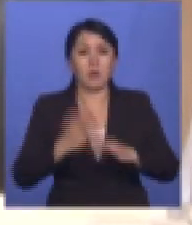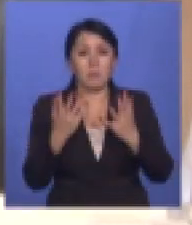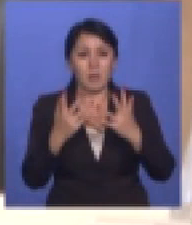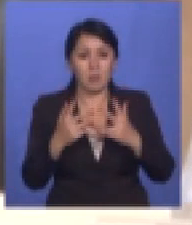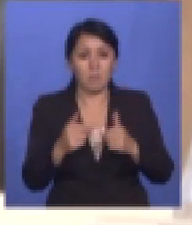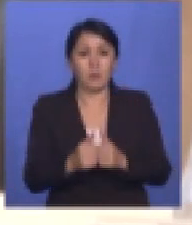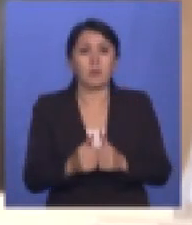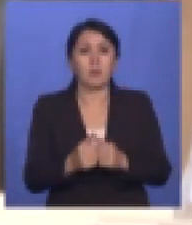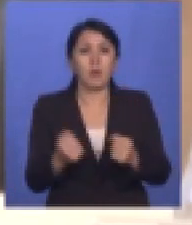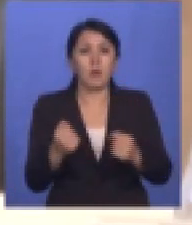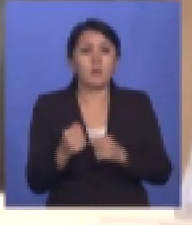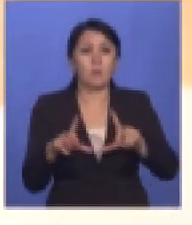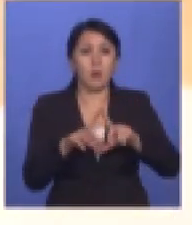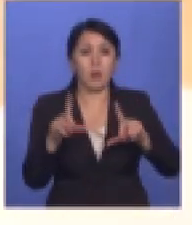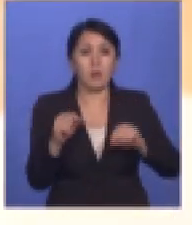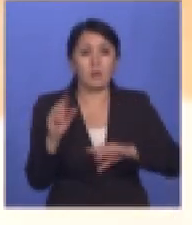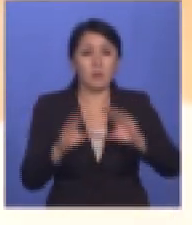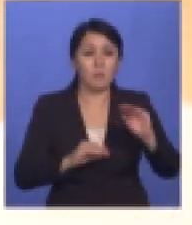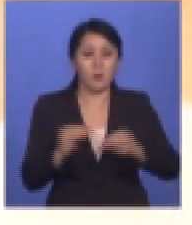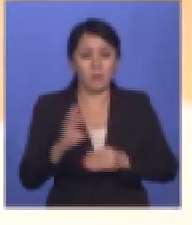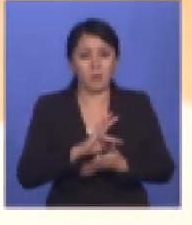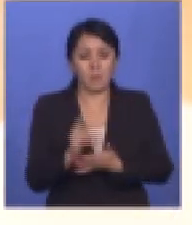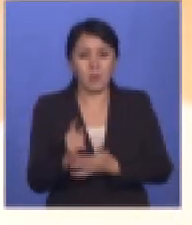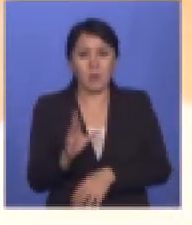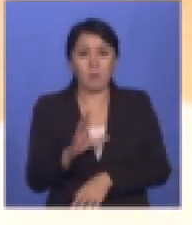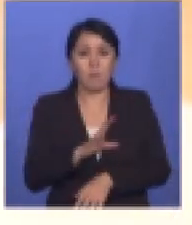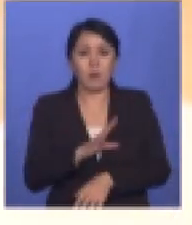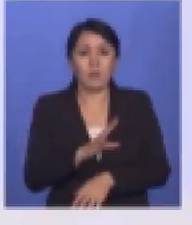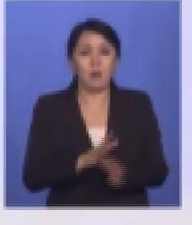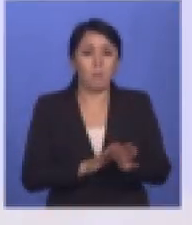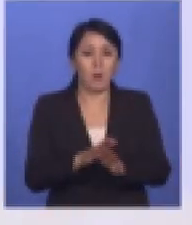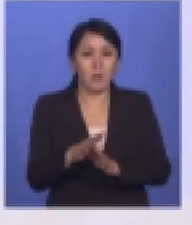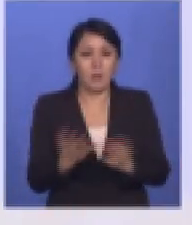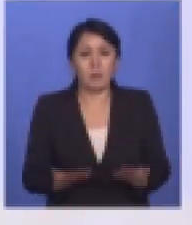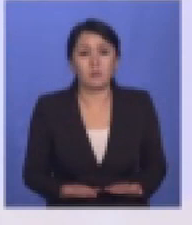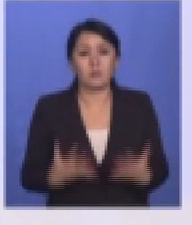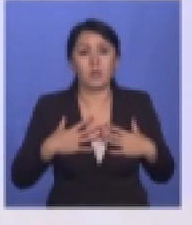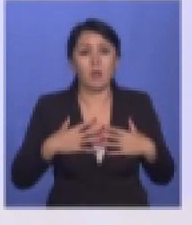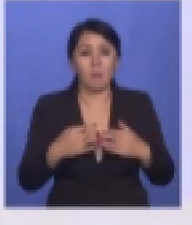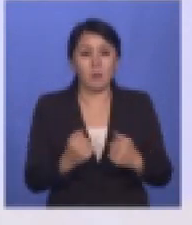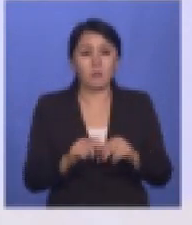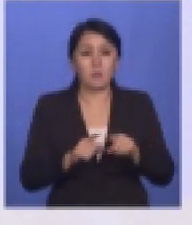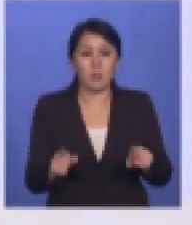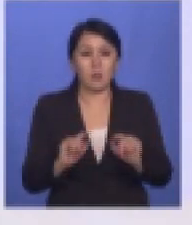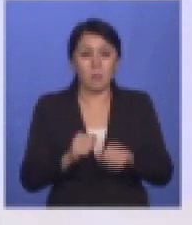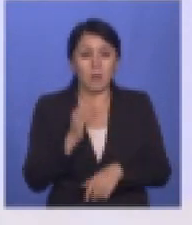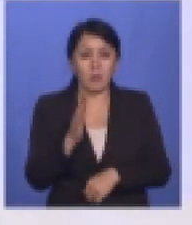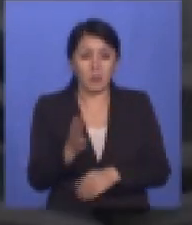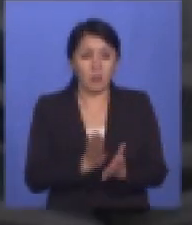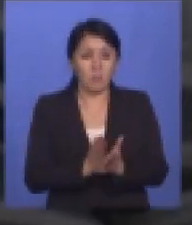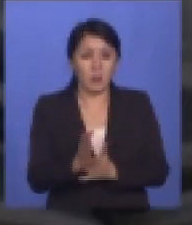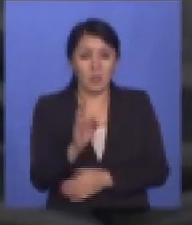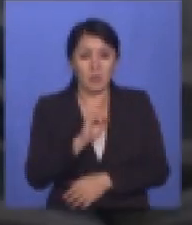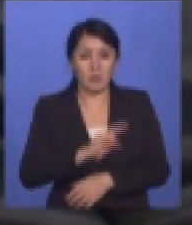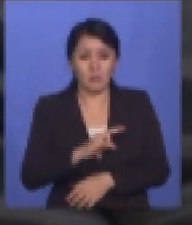елді мекендерде спорт залдары жабдықпен қамтамасыз етілді. Осылайша жергілікті тұрғындар саламатты өмір салты ұстана алады. Бұл бағытта жұмыс